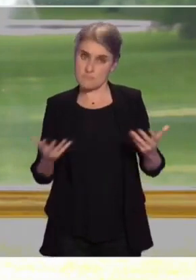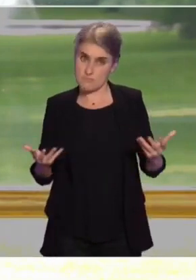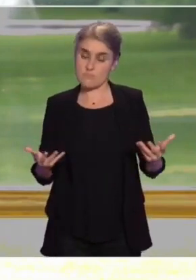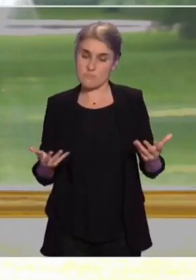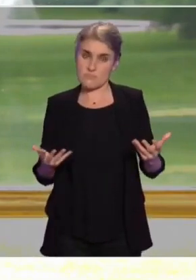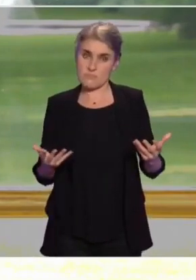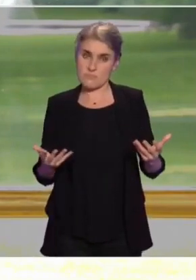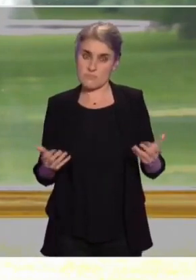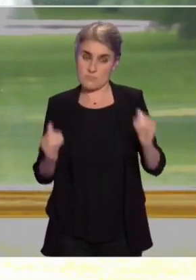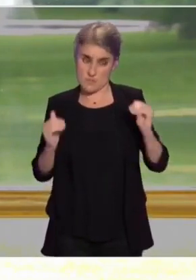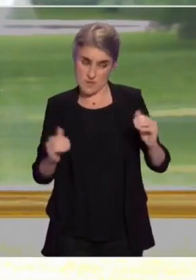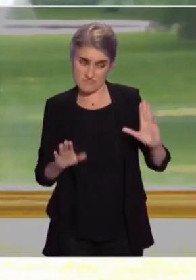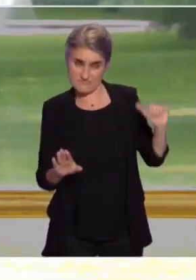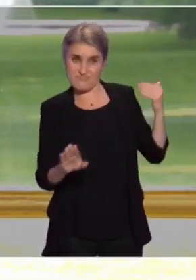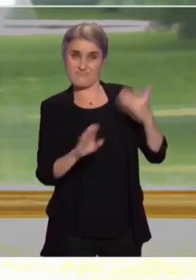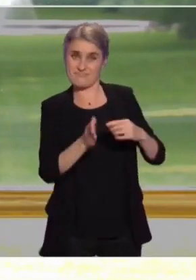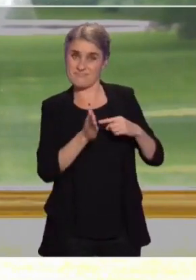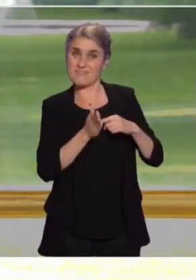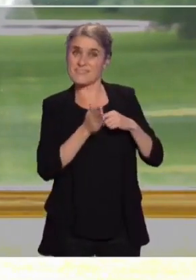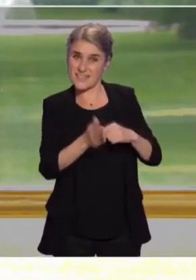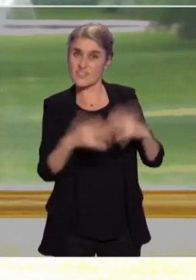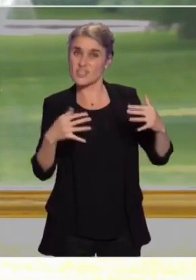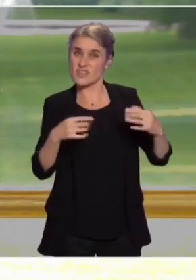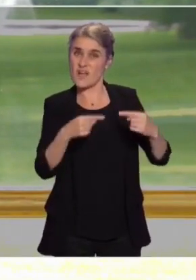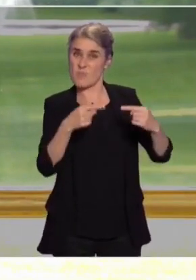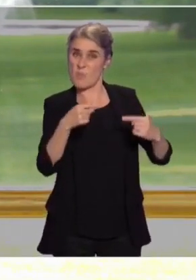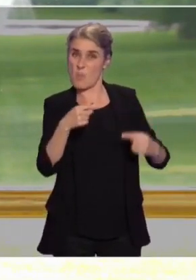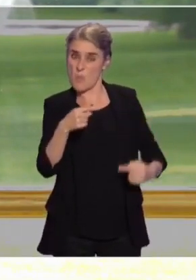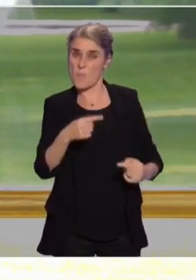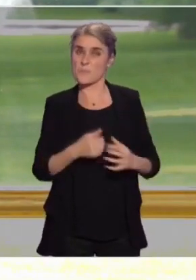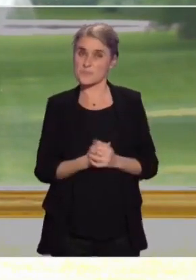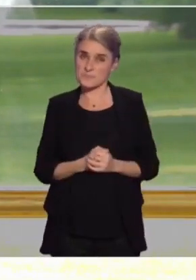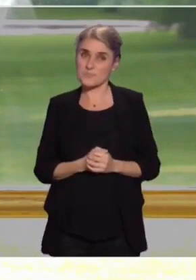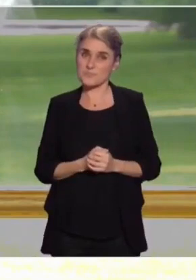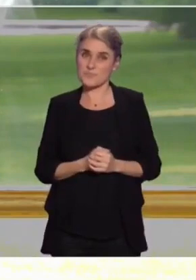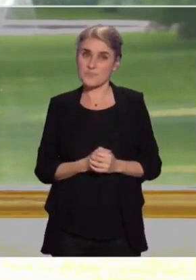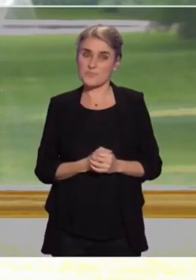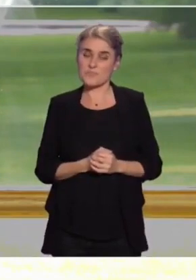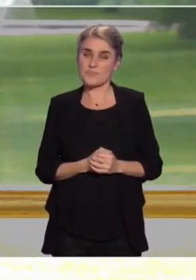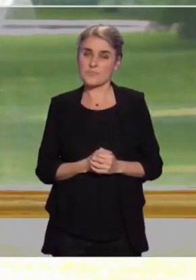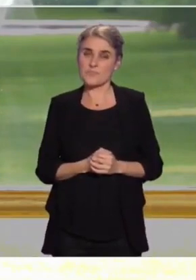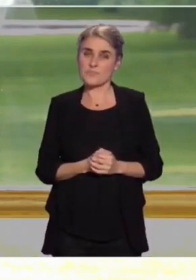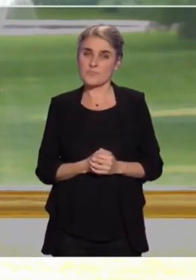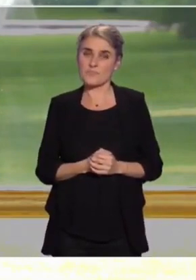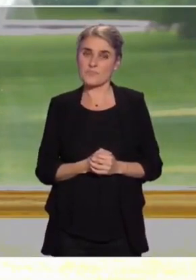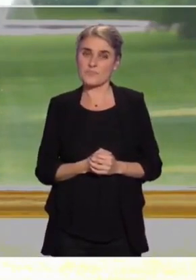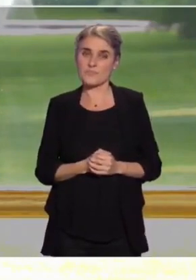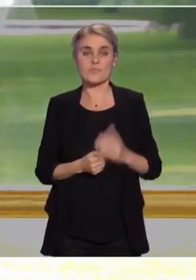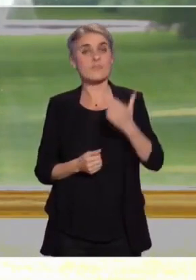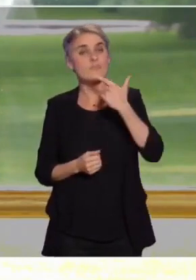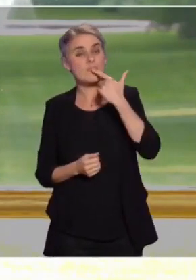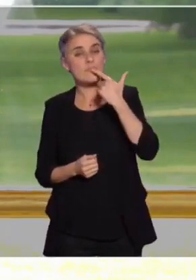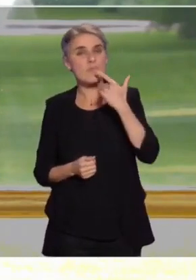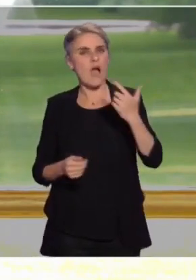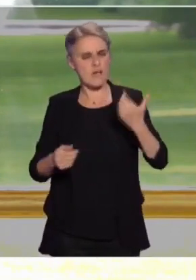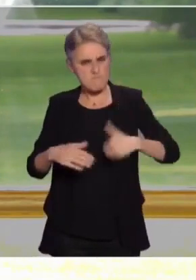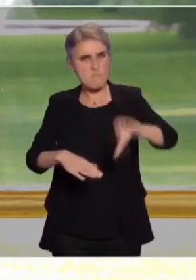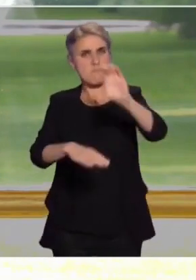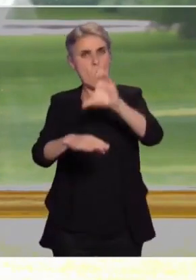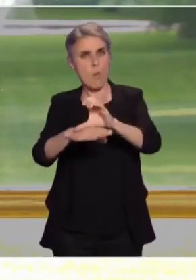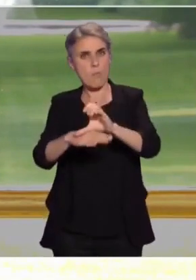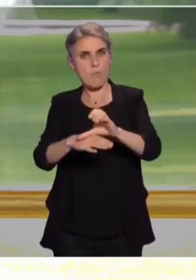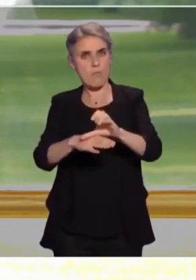à notre dette déjà existantes nous ne financerons pas ses dépenses en augmentant les impôts